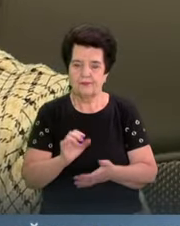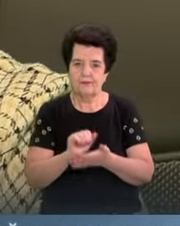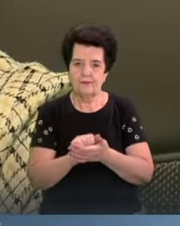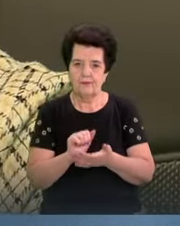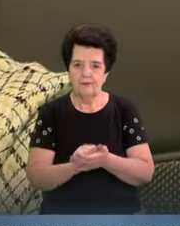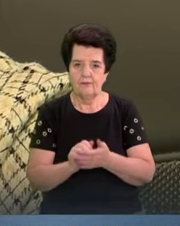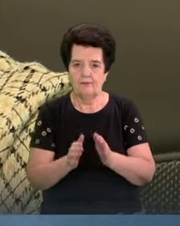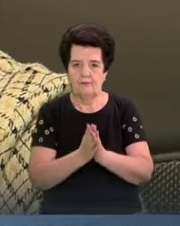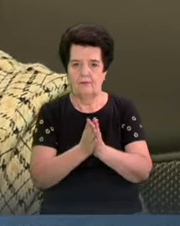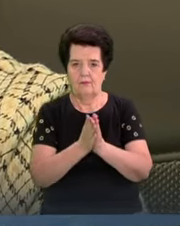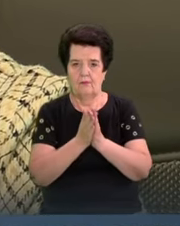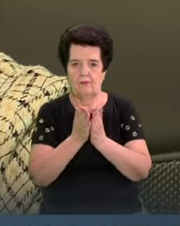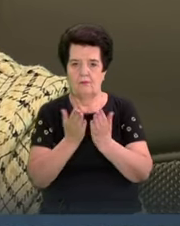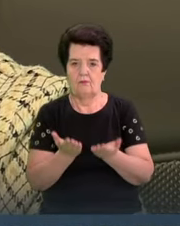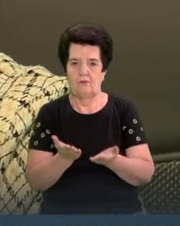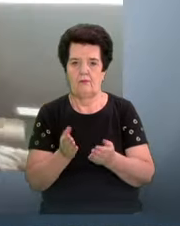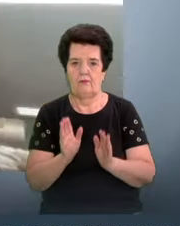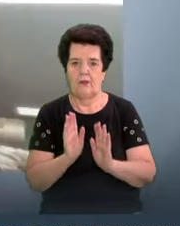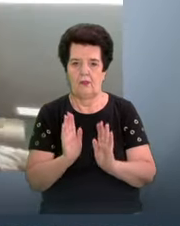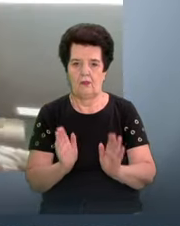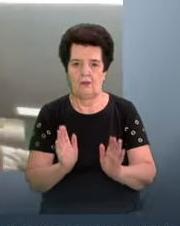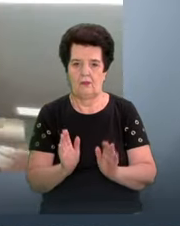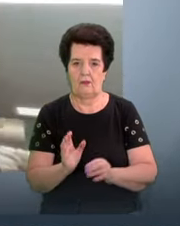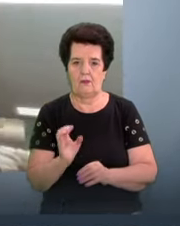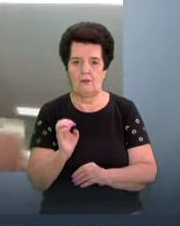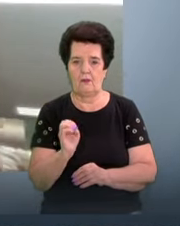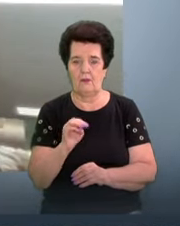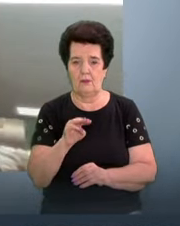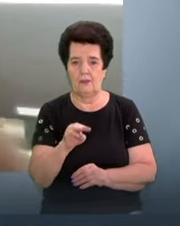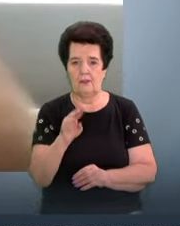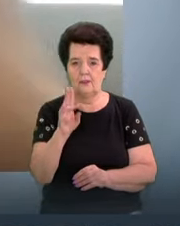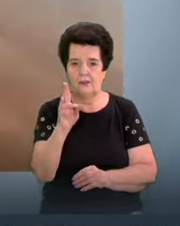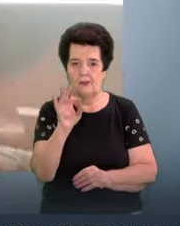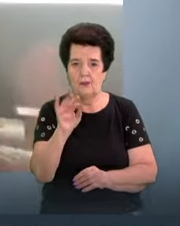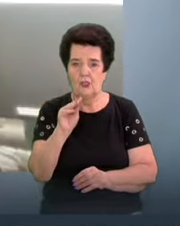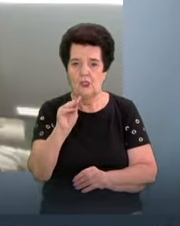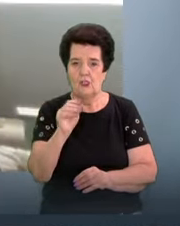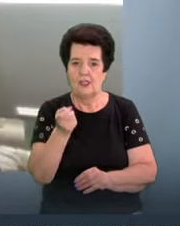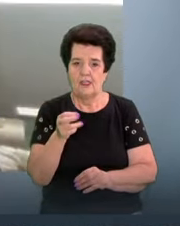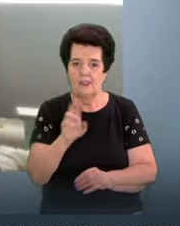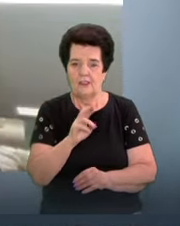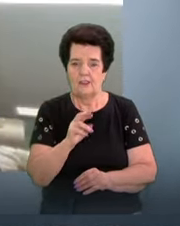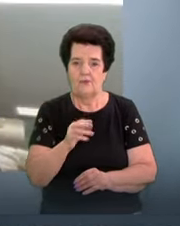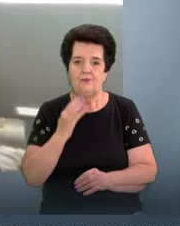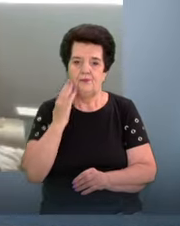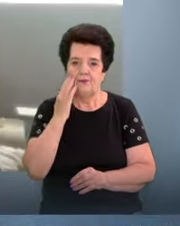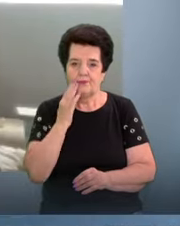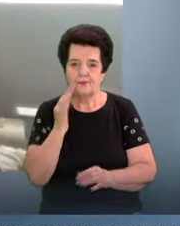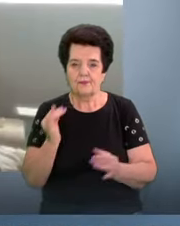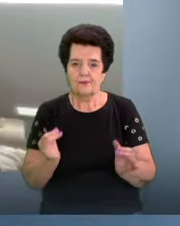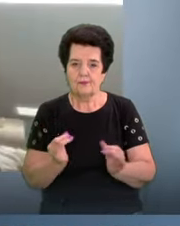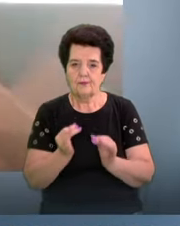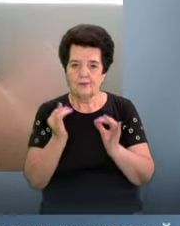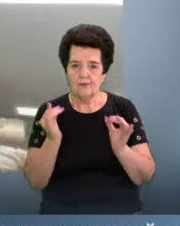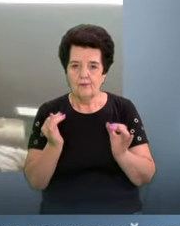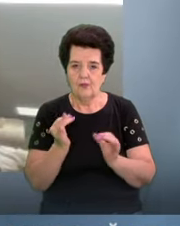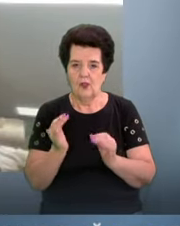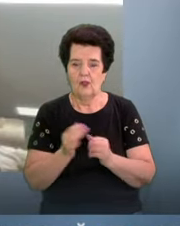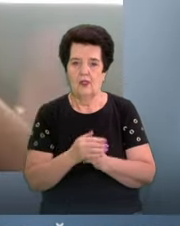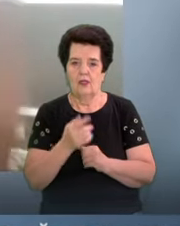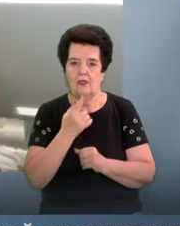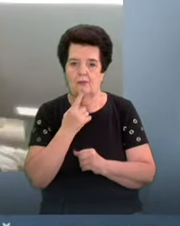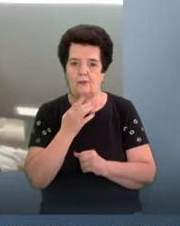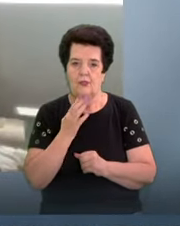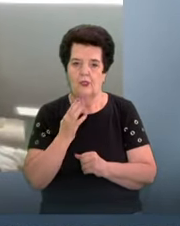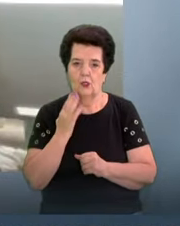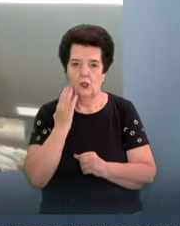carte special despre etnogeneza românilor și istoria limbii române. Știu foarte